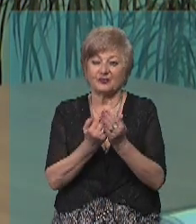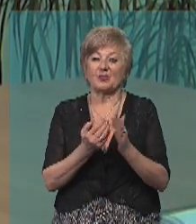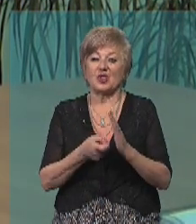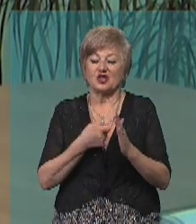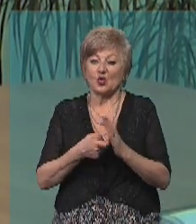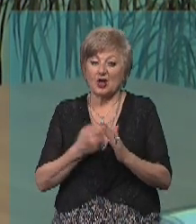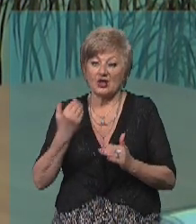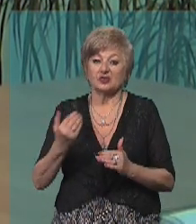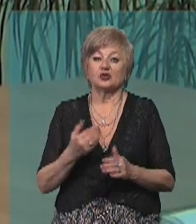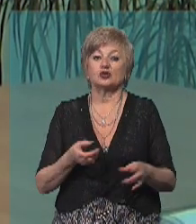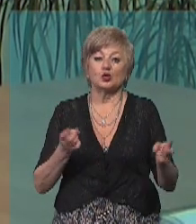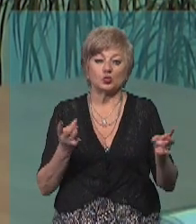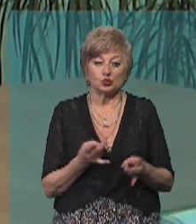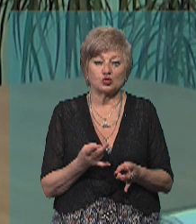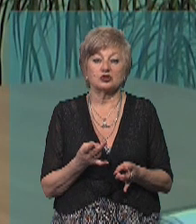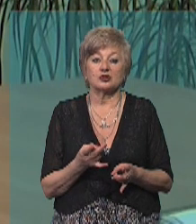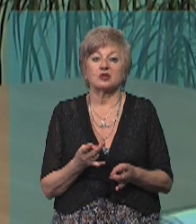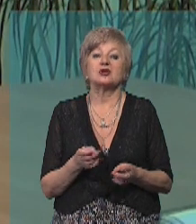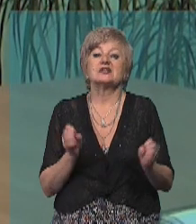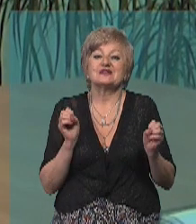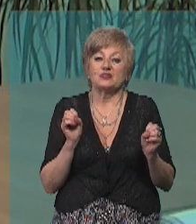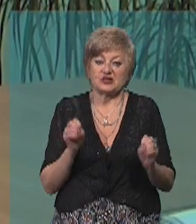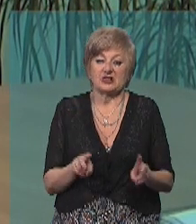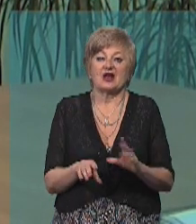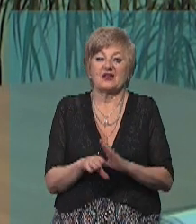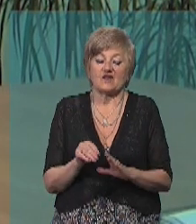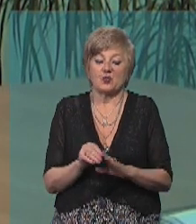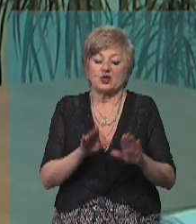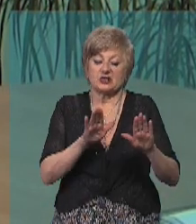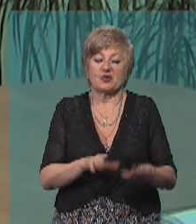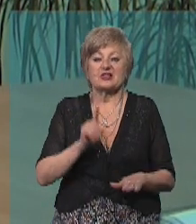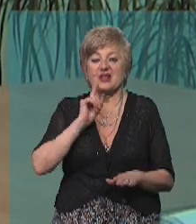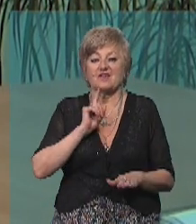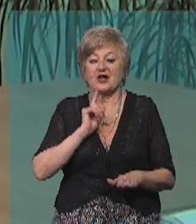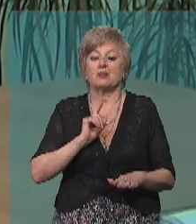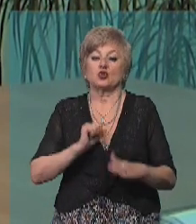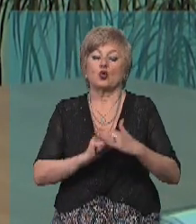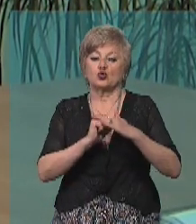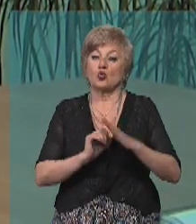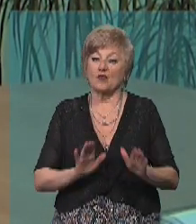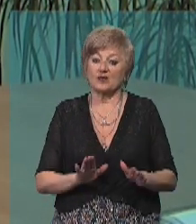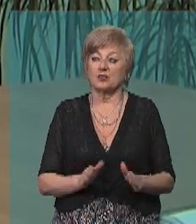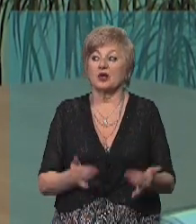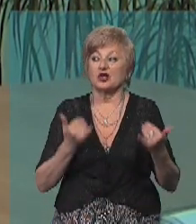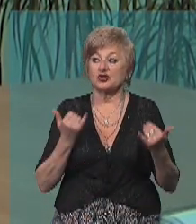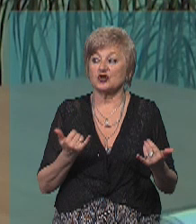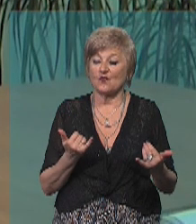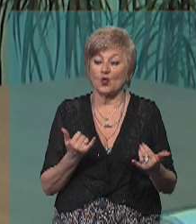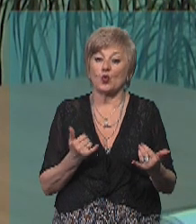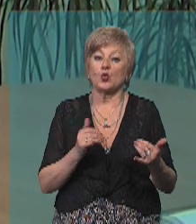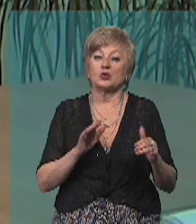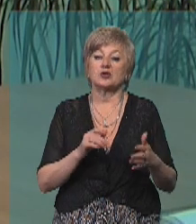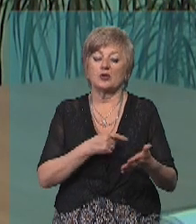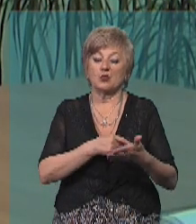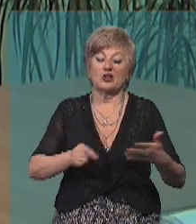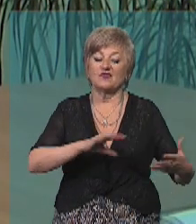які потребують саме створення спеціальних виборчих дільниць на тимчасовій основі. А сьогодні, підводячи